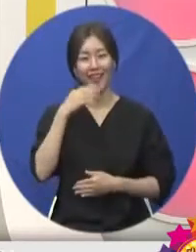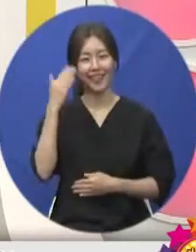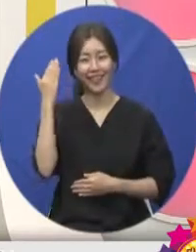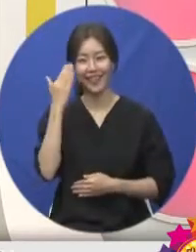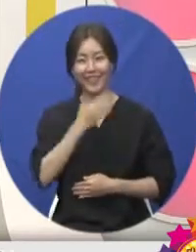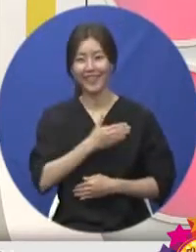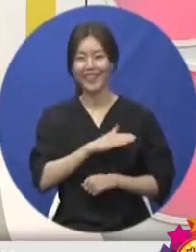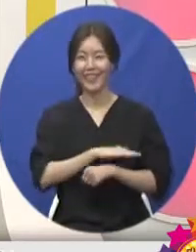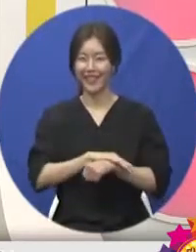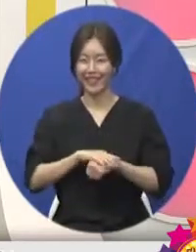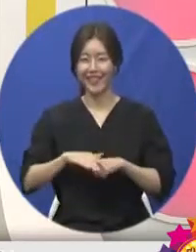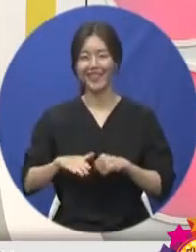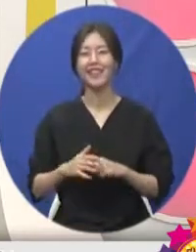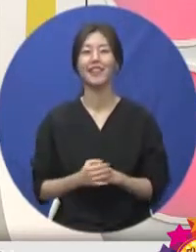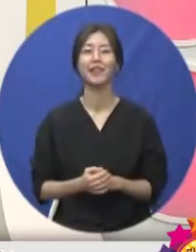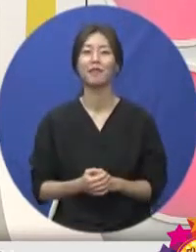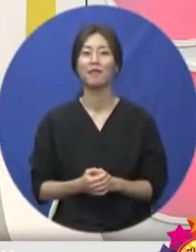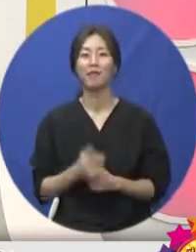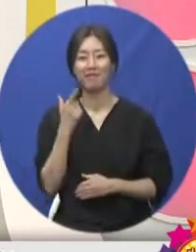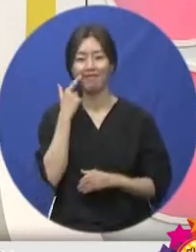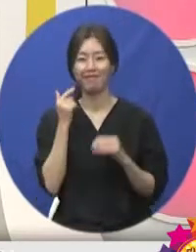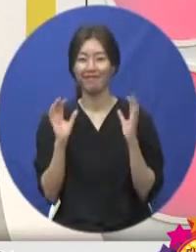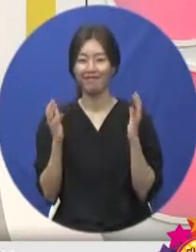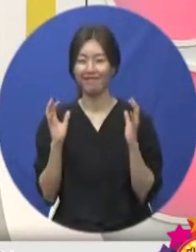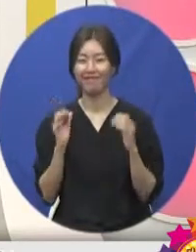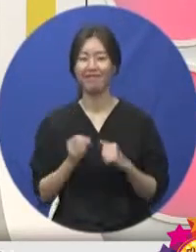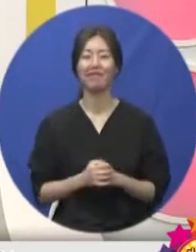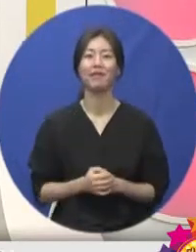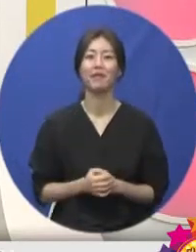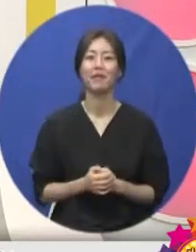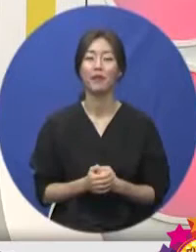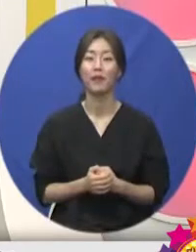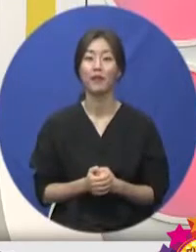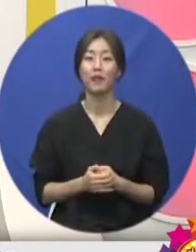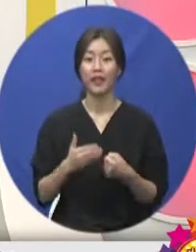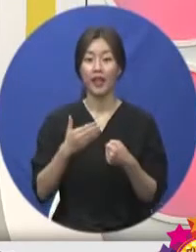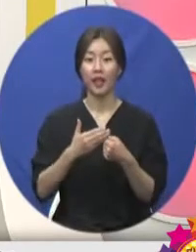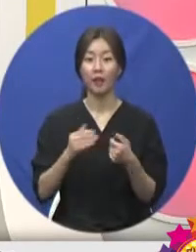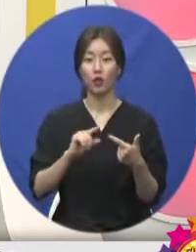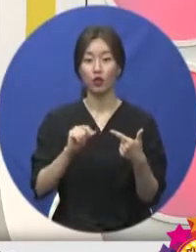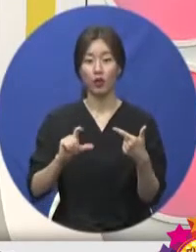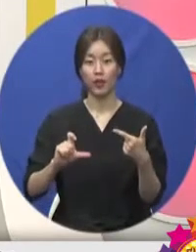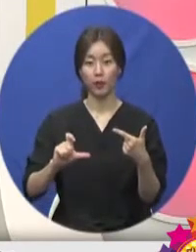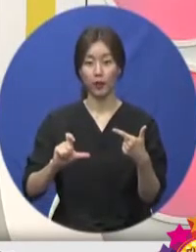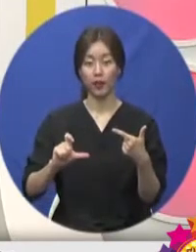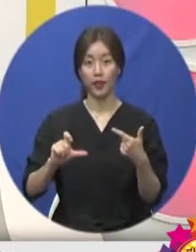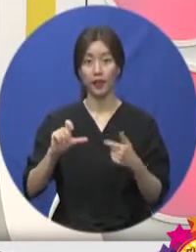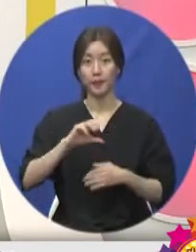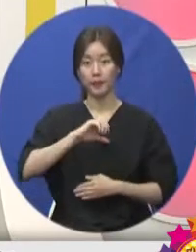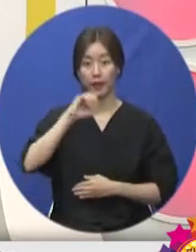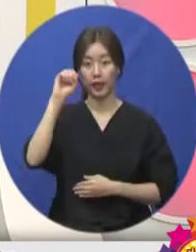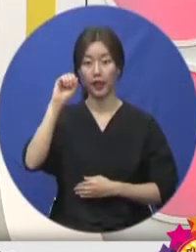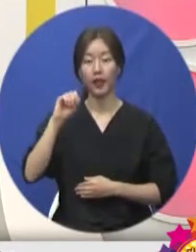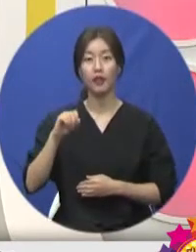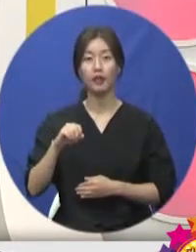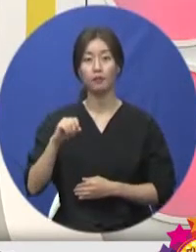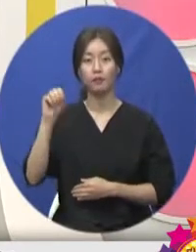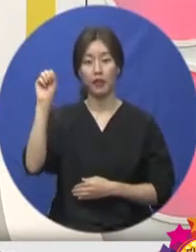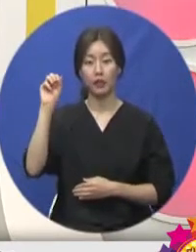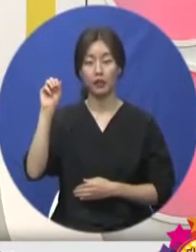없이 잘 하셨습니다. 네, 아버님 예. 박수. 예, 자 아홉 번째. 자 6월 15일 날 장원하신 인천